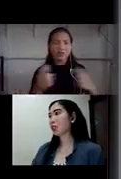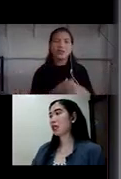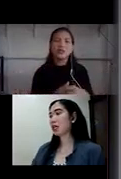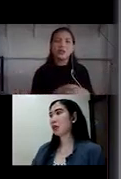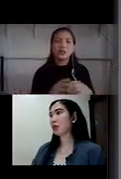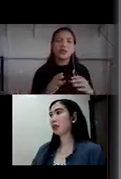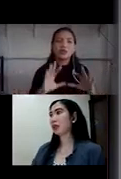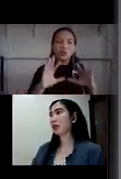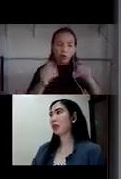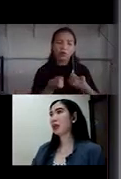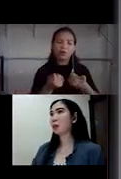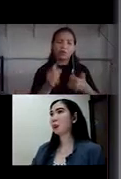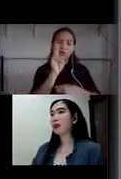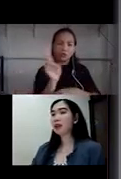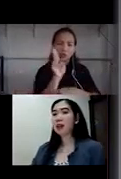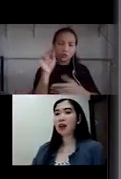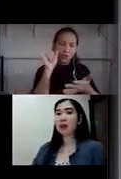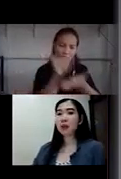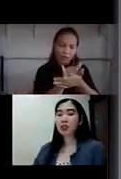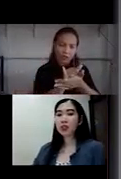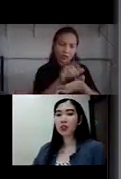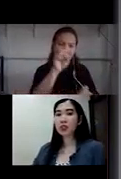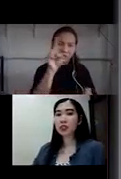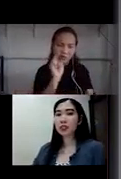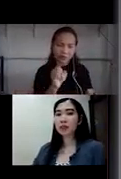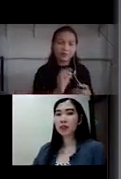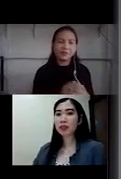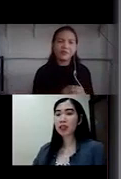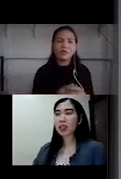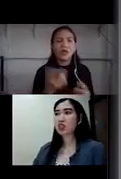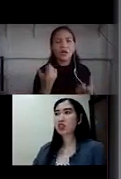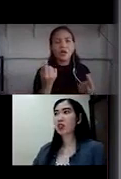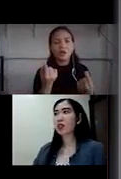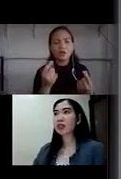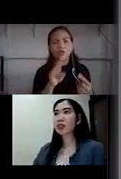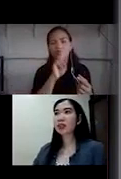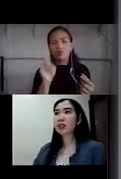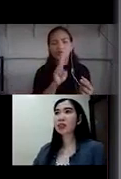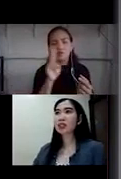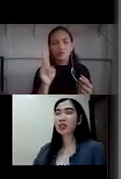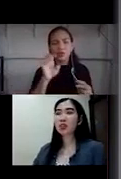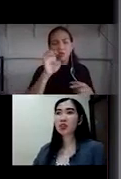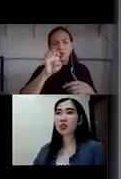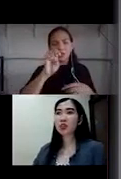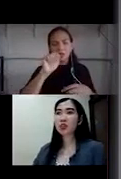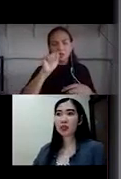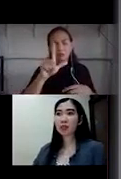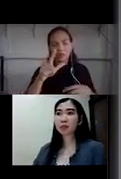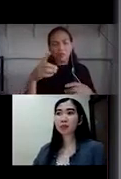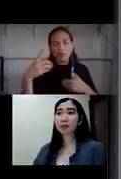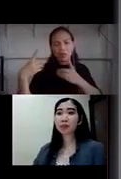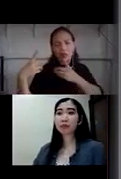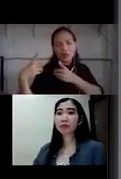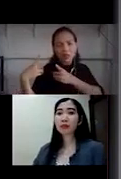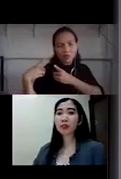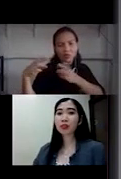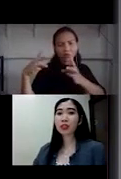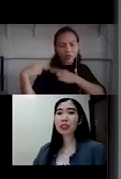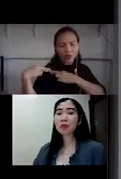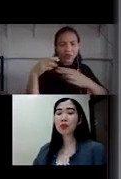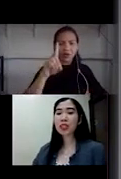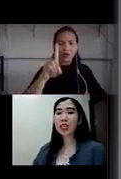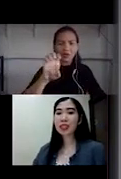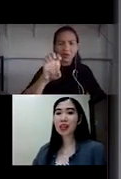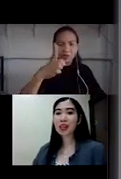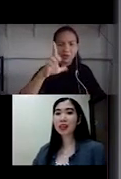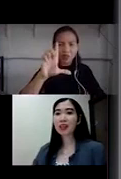siya ginagamit? Ayan. Ano yung use ng email delegation? If nakadelegate sa'yo yung email,